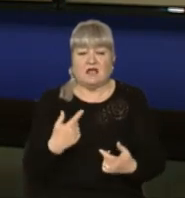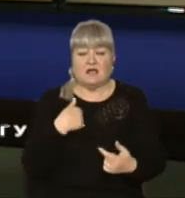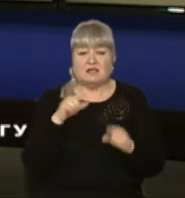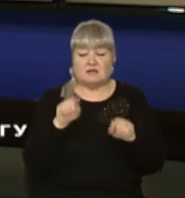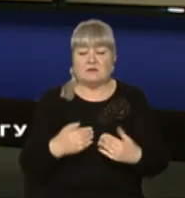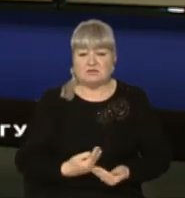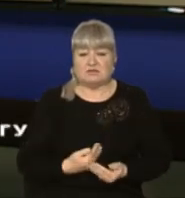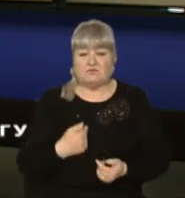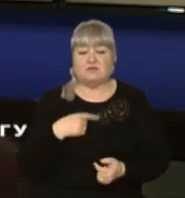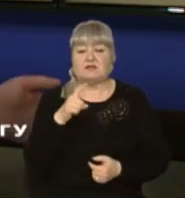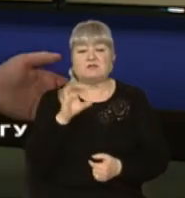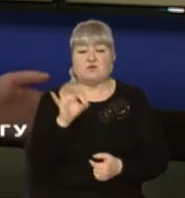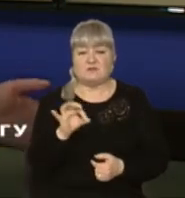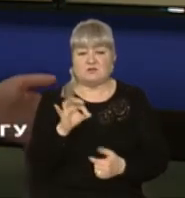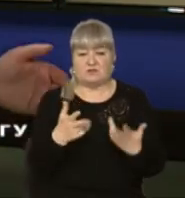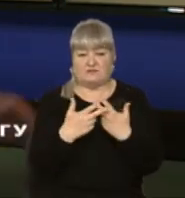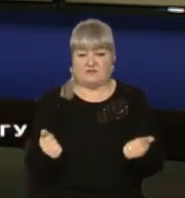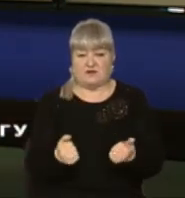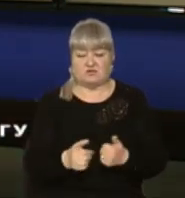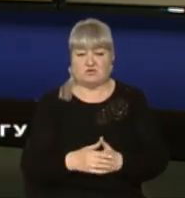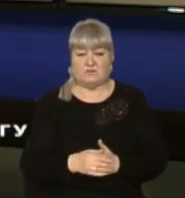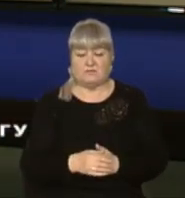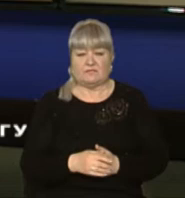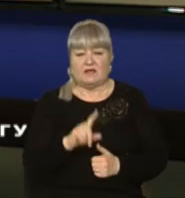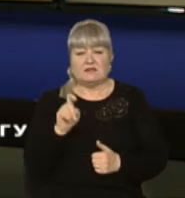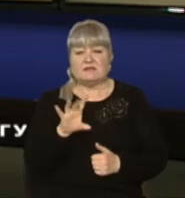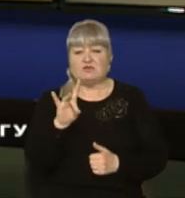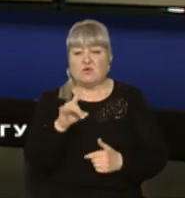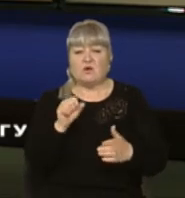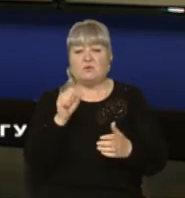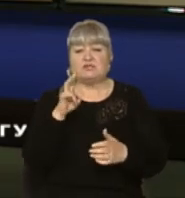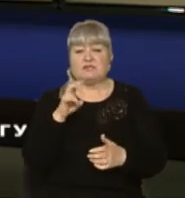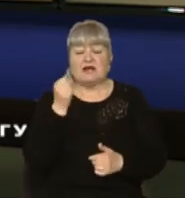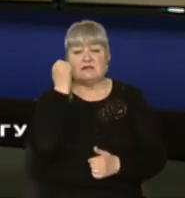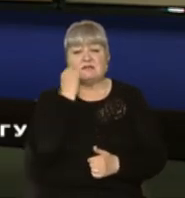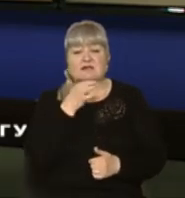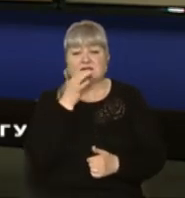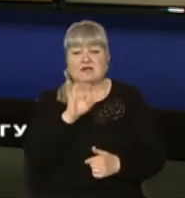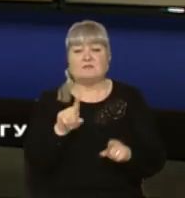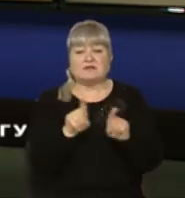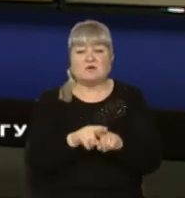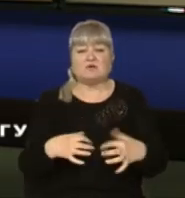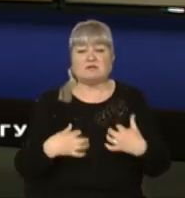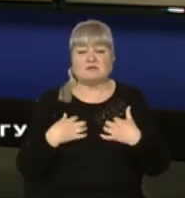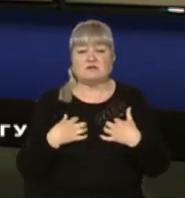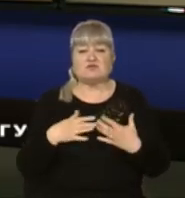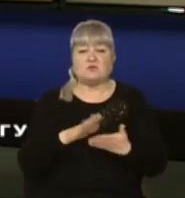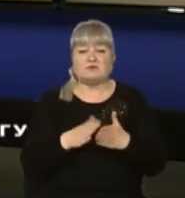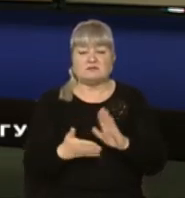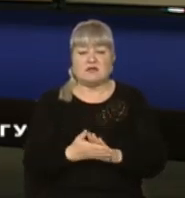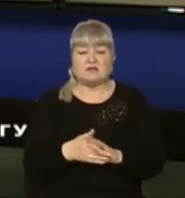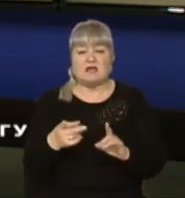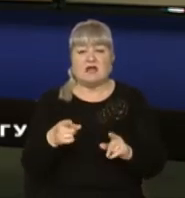на 100%. Друга та, що я кажу, з Другобича на Старий Самбір, також в жахливому стані. Там є такі величезні ями, що їх просто